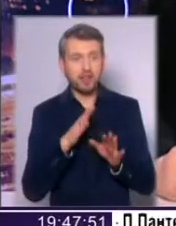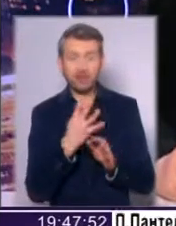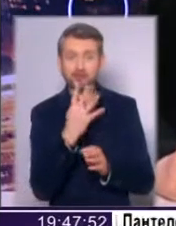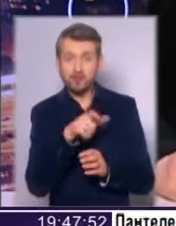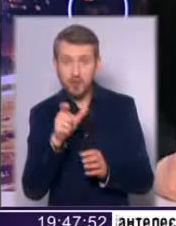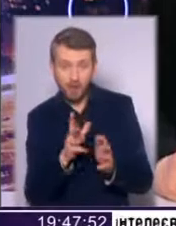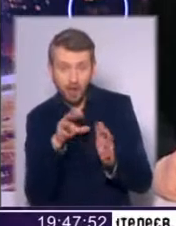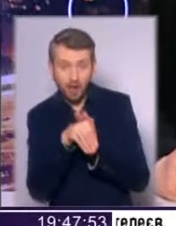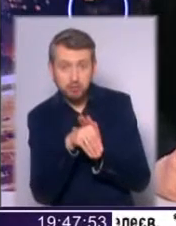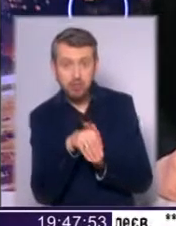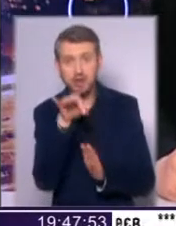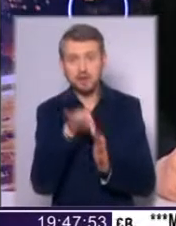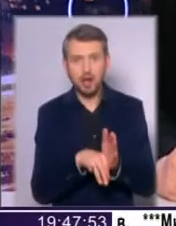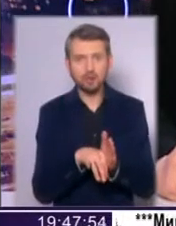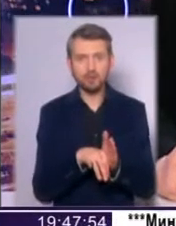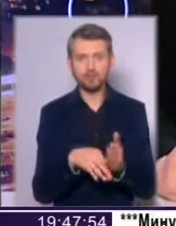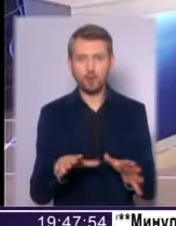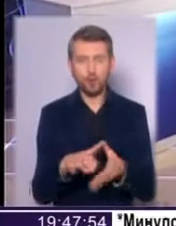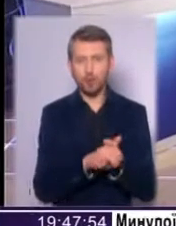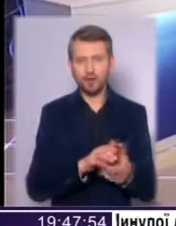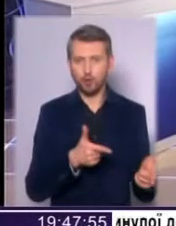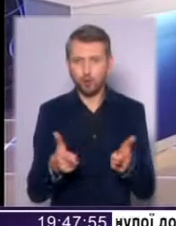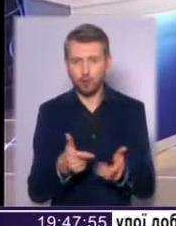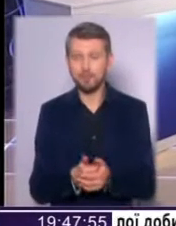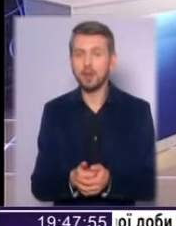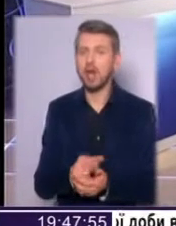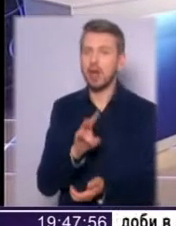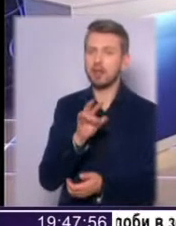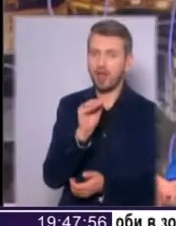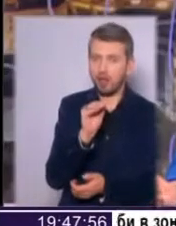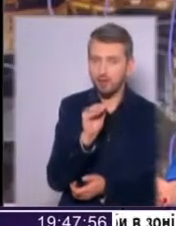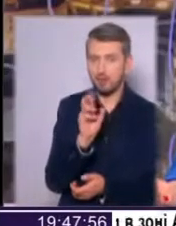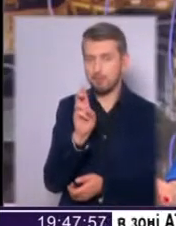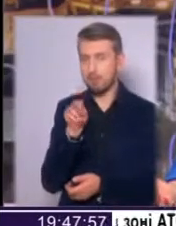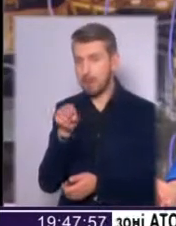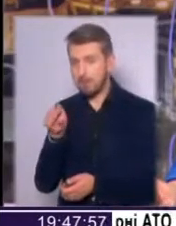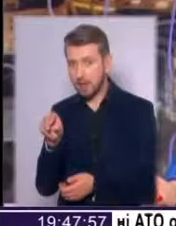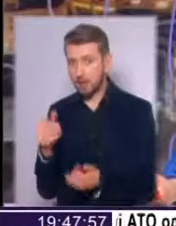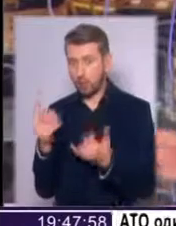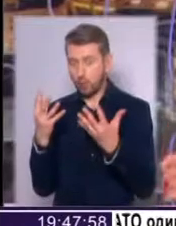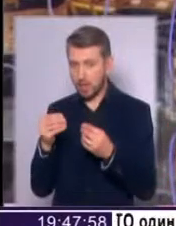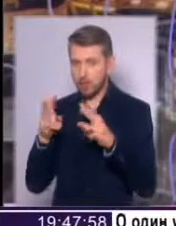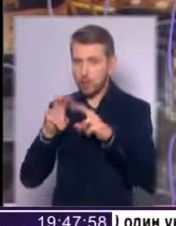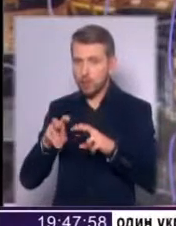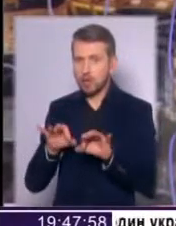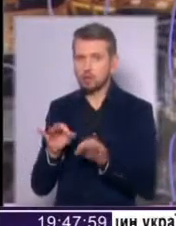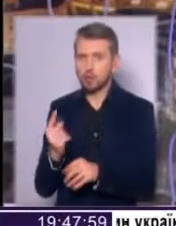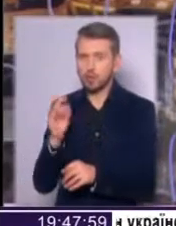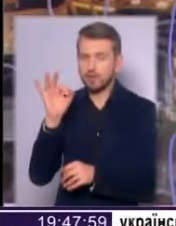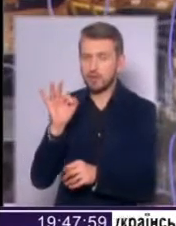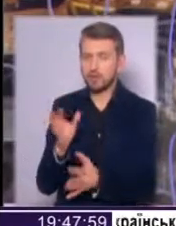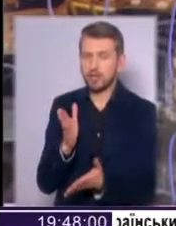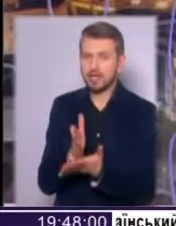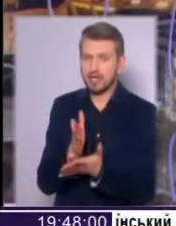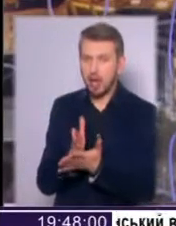скажіть, будь ласка, зараз у прямому ефірі, а Народний фронт і блок Петра Порошенка на сьогоднішній день розглядають хоча б 1%